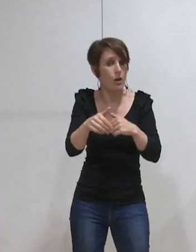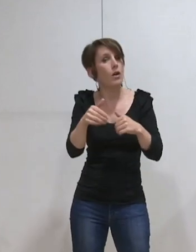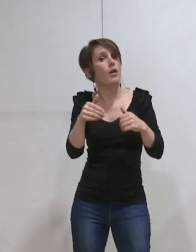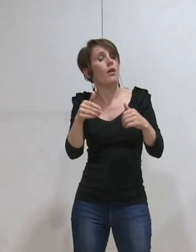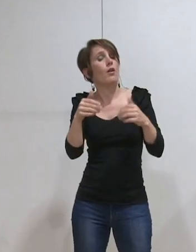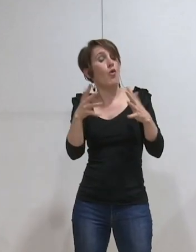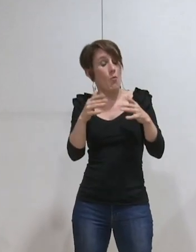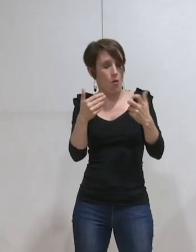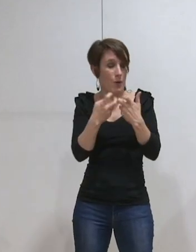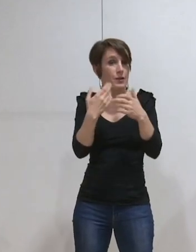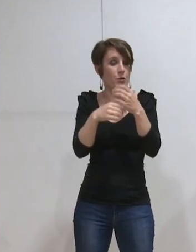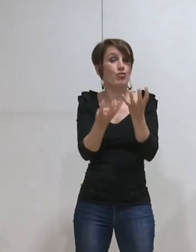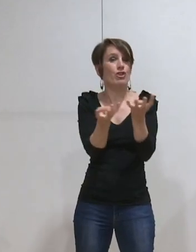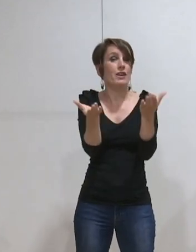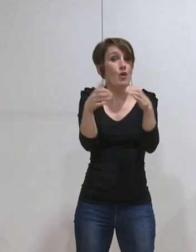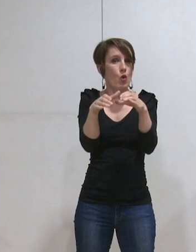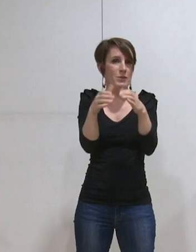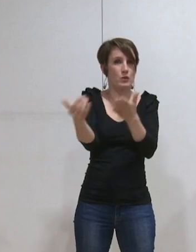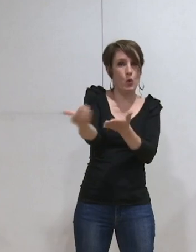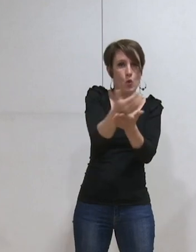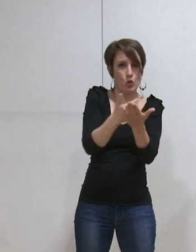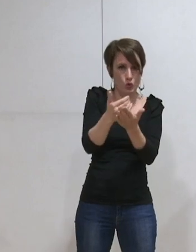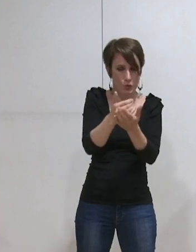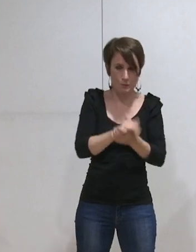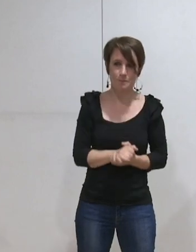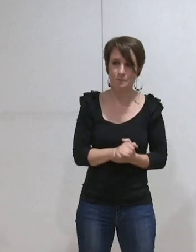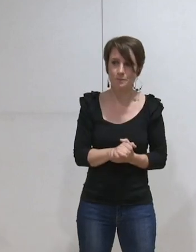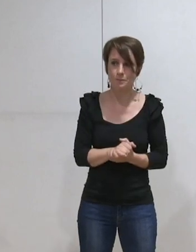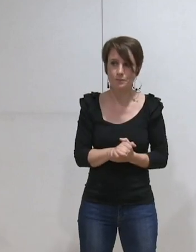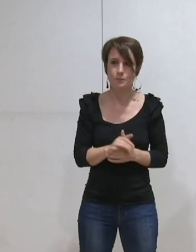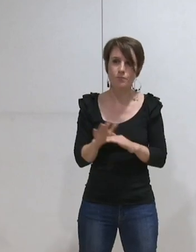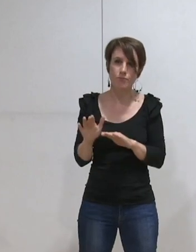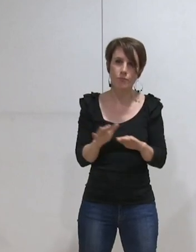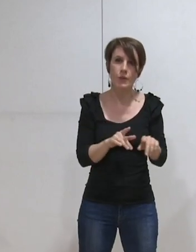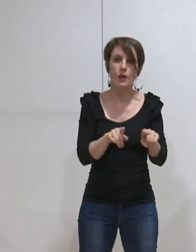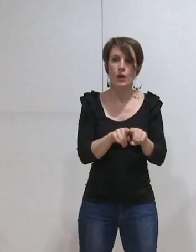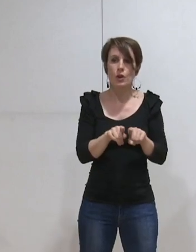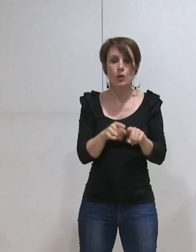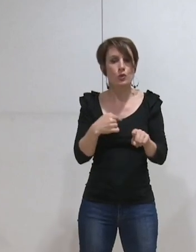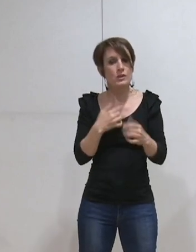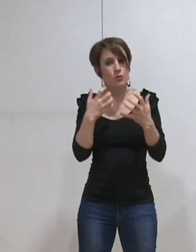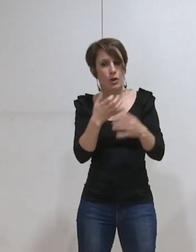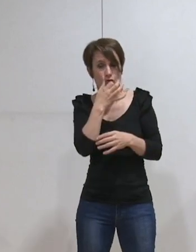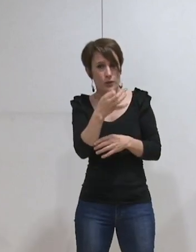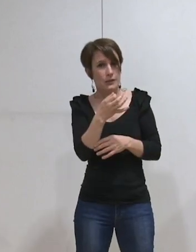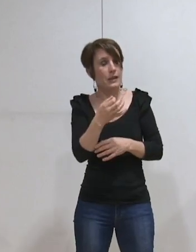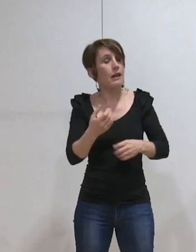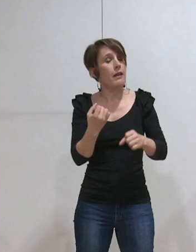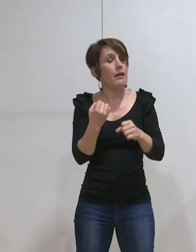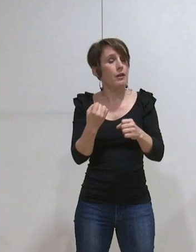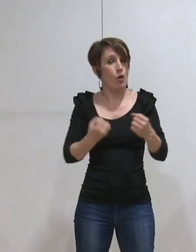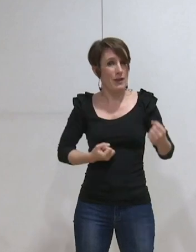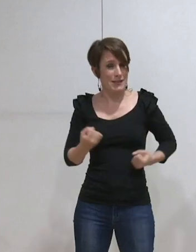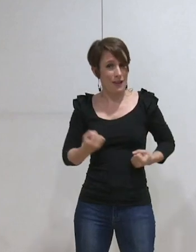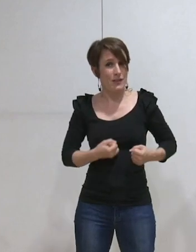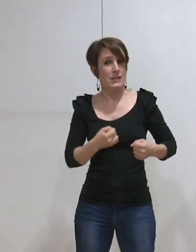ressources notamment je souhaitais souligner le travail que le service Santé prévention sécurité a conduit